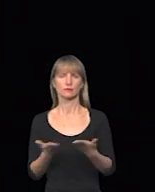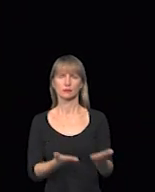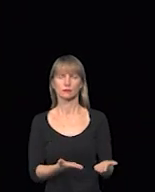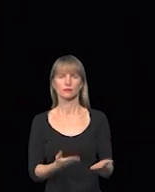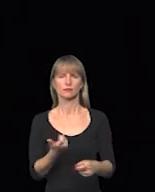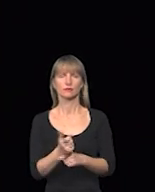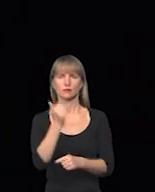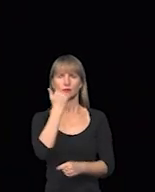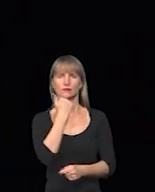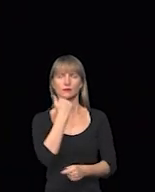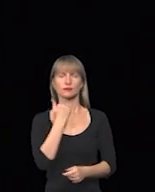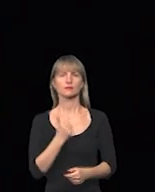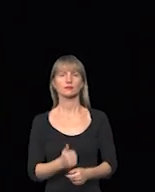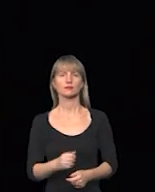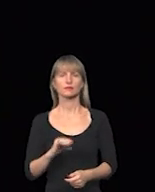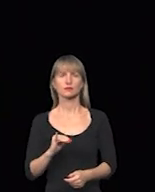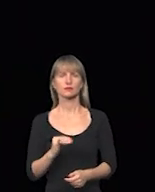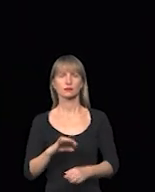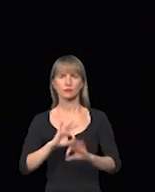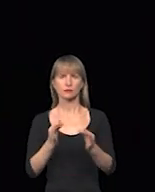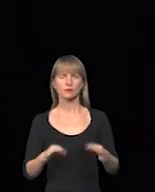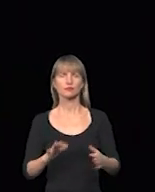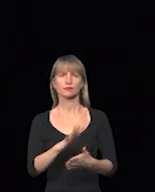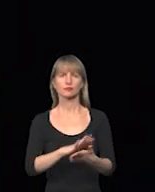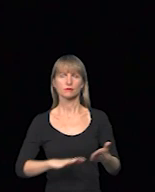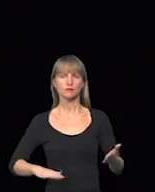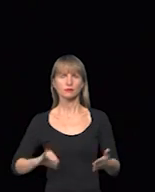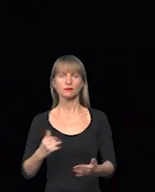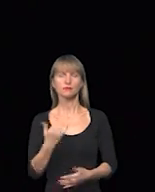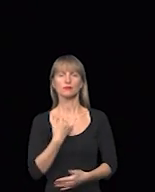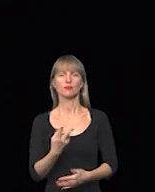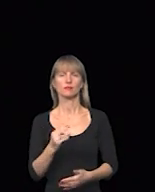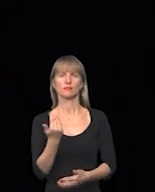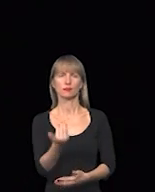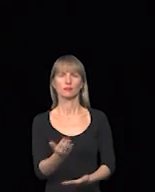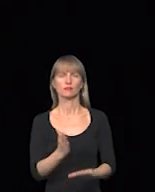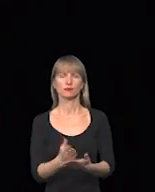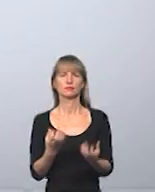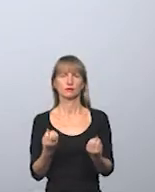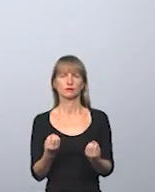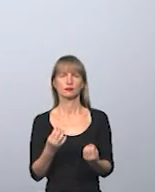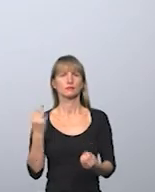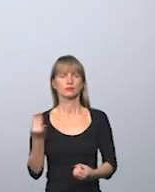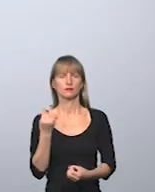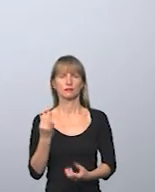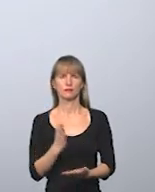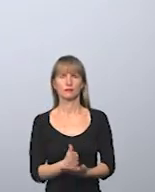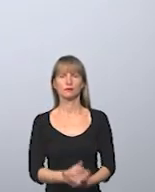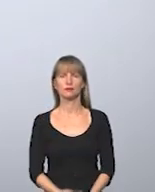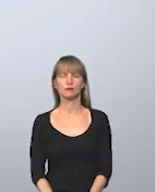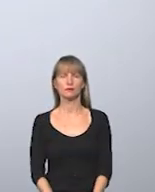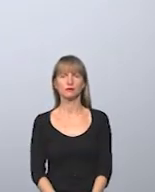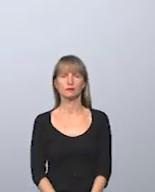Дуже дякую. Дякую. Ну, а рефрен продовжується, і у нас для вас є ще дещо цікавеньке.